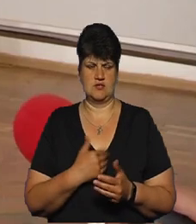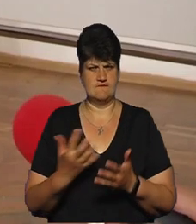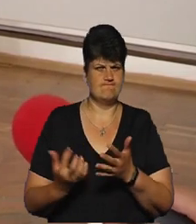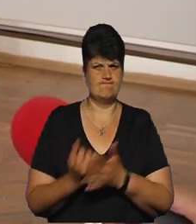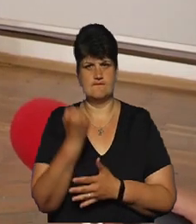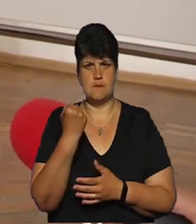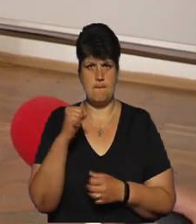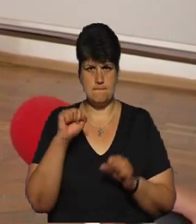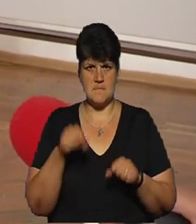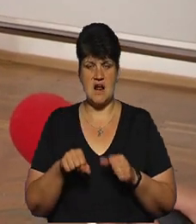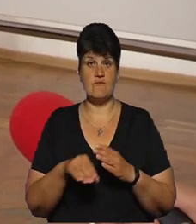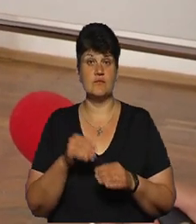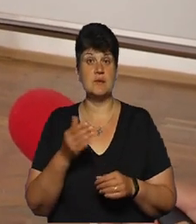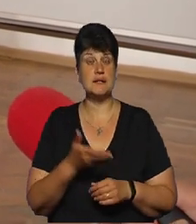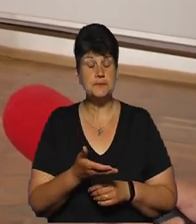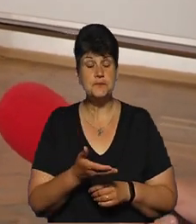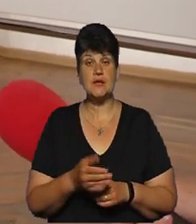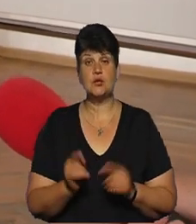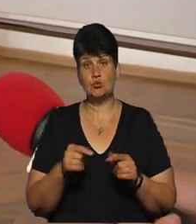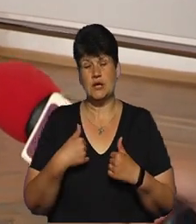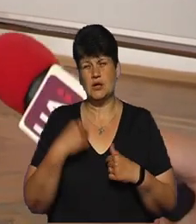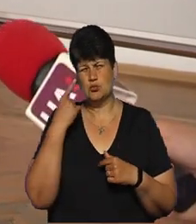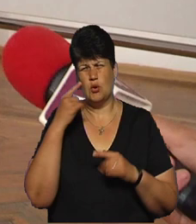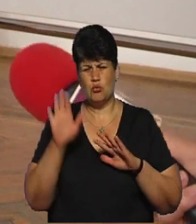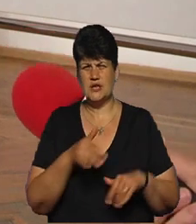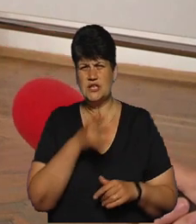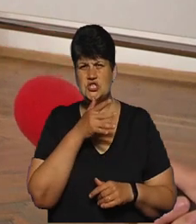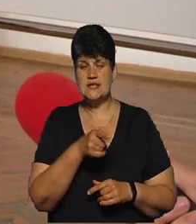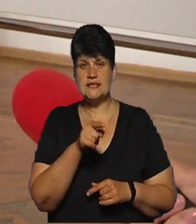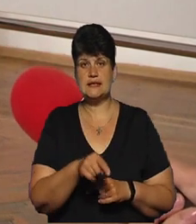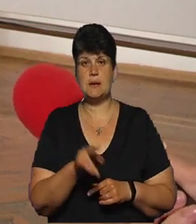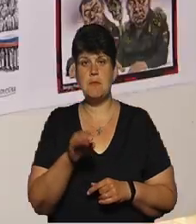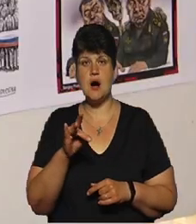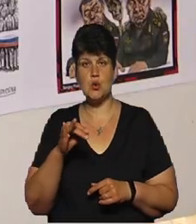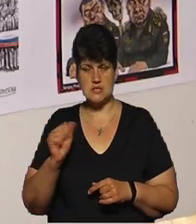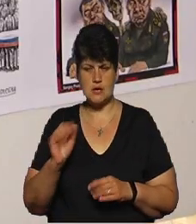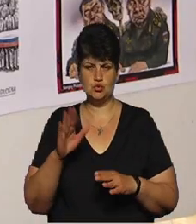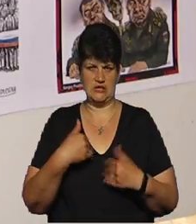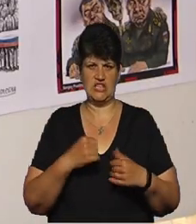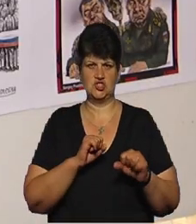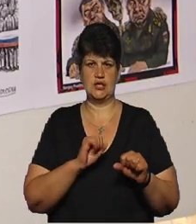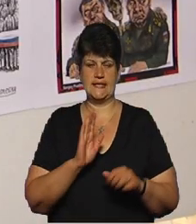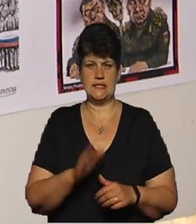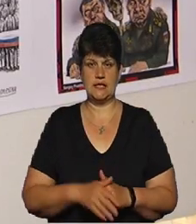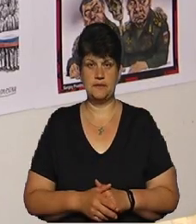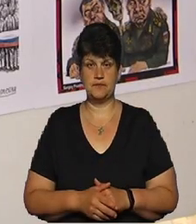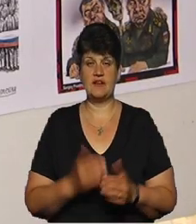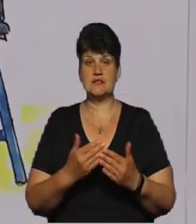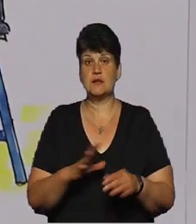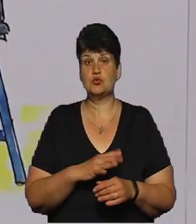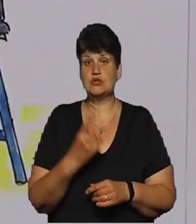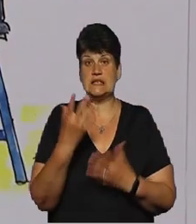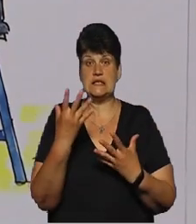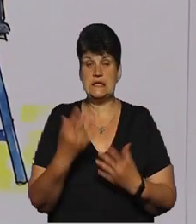саме тих. І я думаю, що пройде якийсь час, і на тих парусах припливуть наші захисники. Виставка діяла лише один день. За